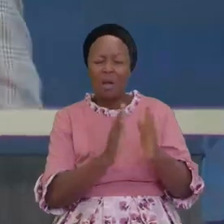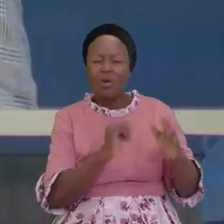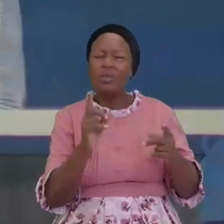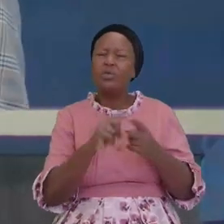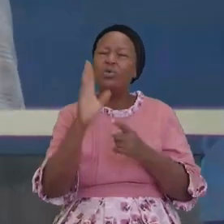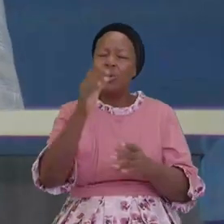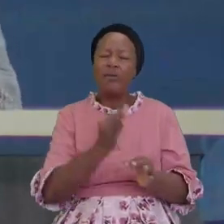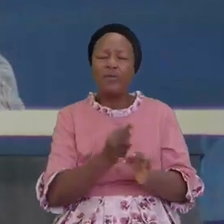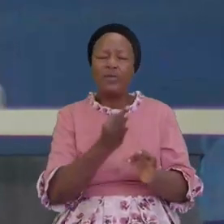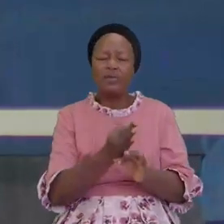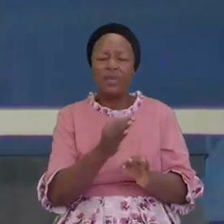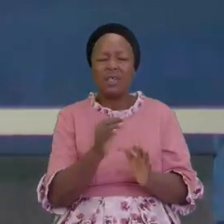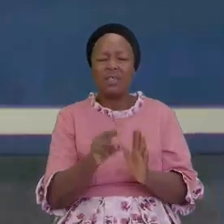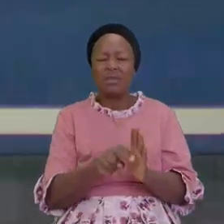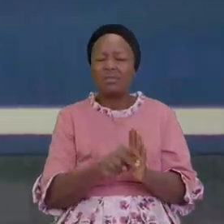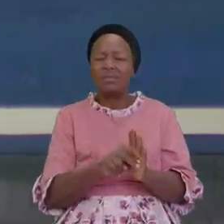Selon ton amour,